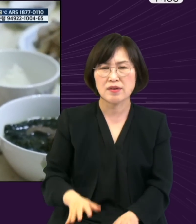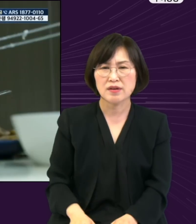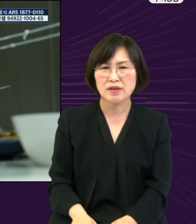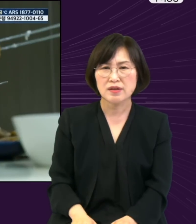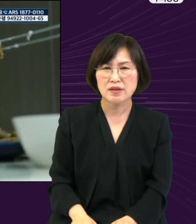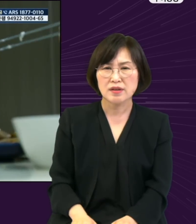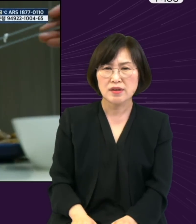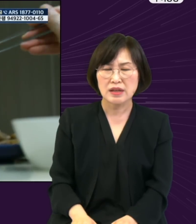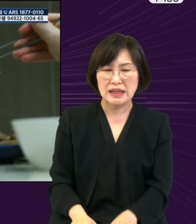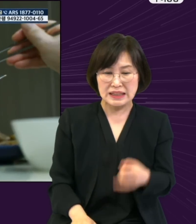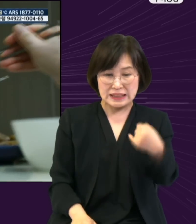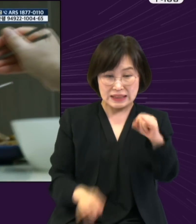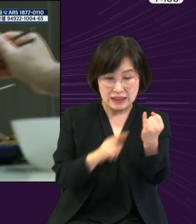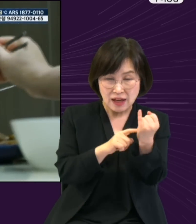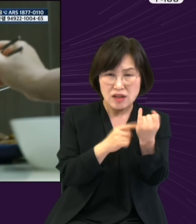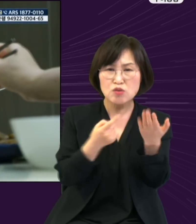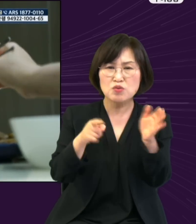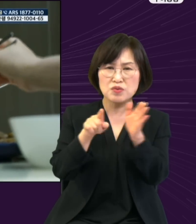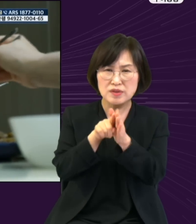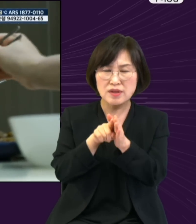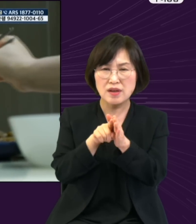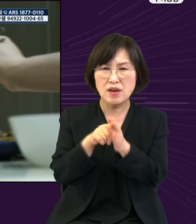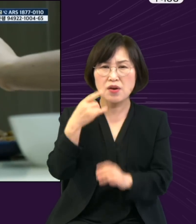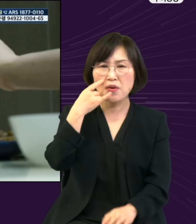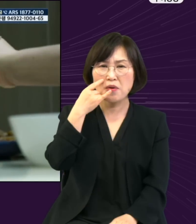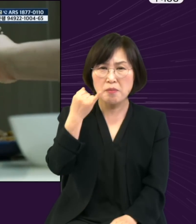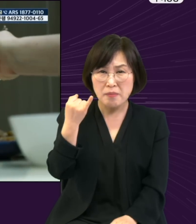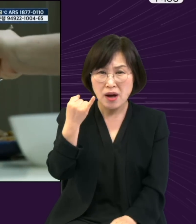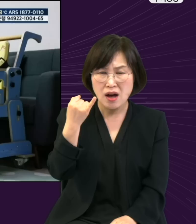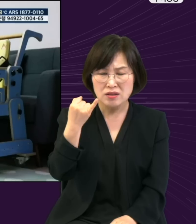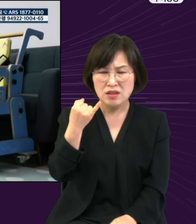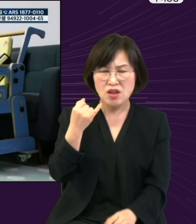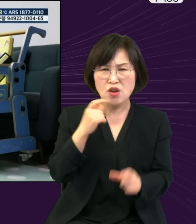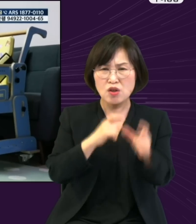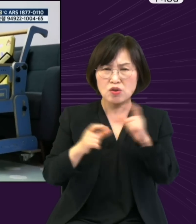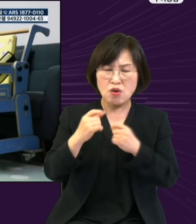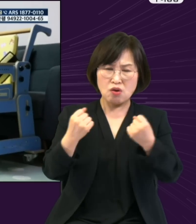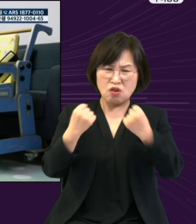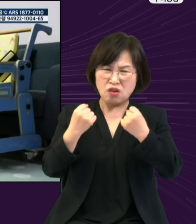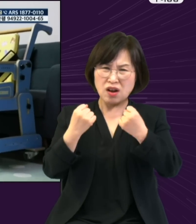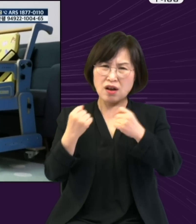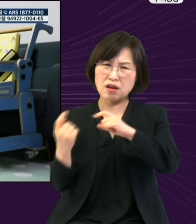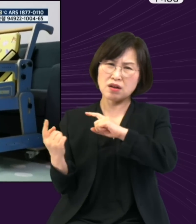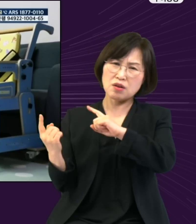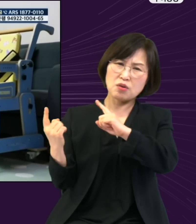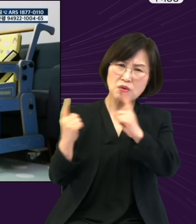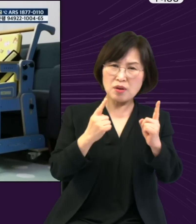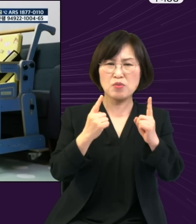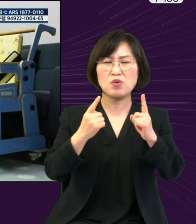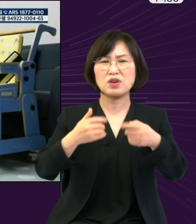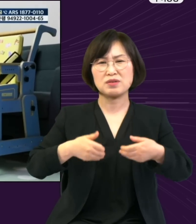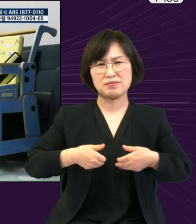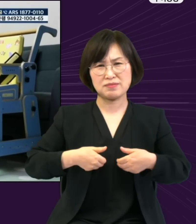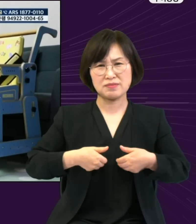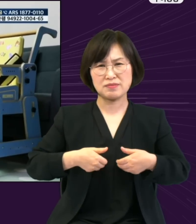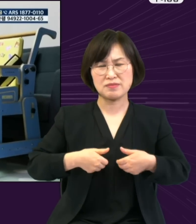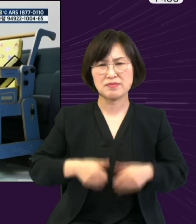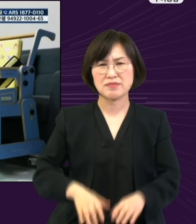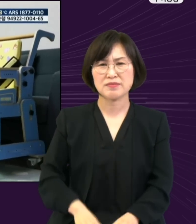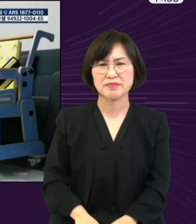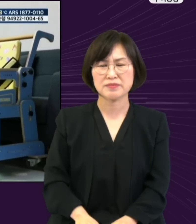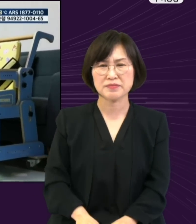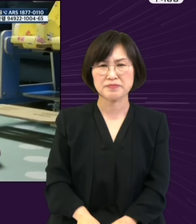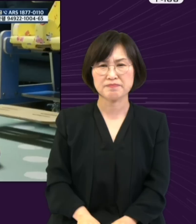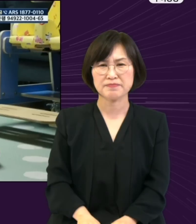이 아이를 위해서라도 엄마는 어떻게든 다시 몸과 마음을 회복해야만 합니다.